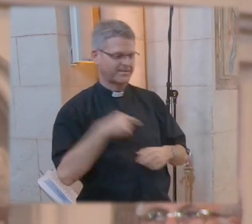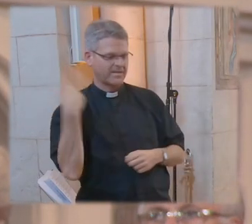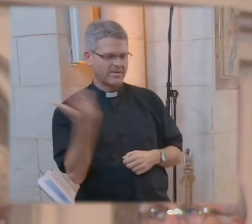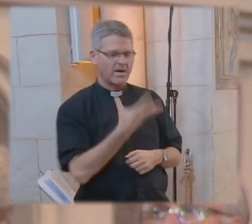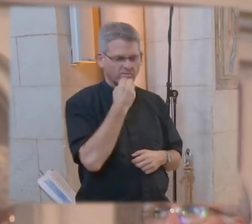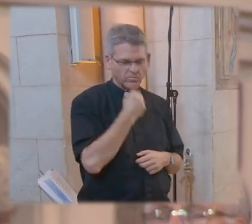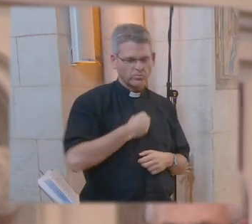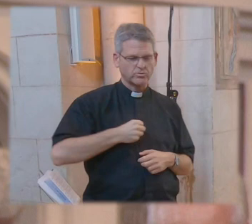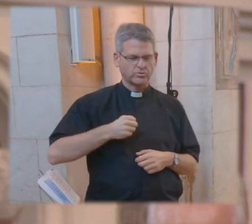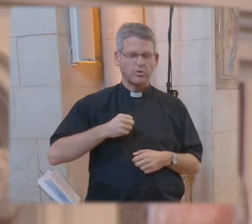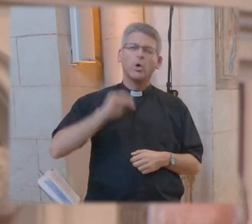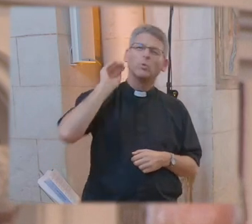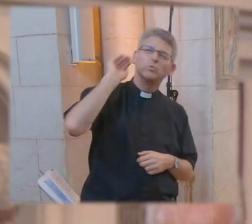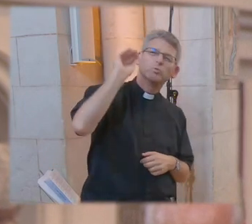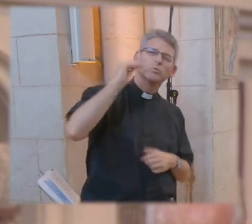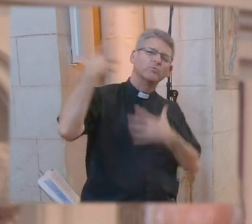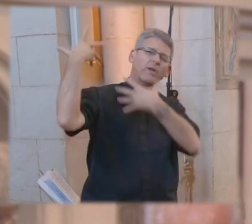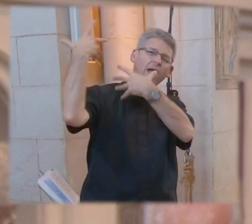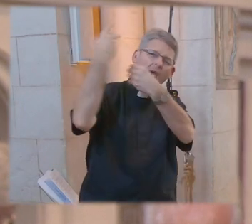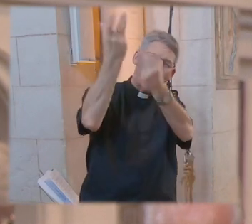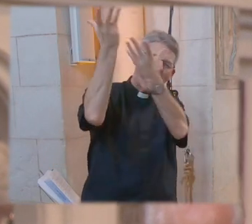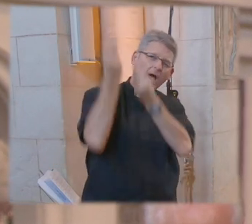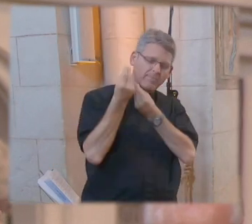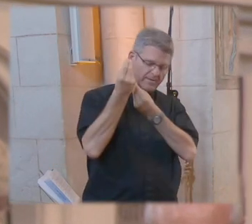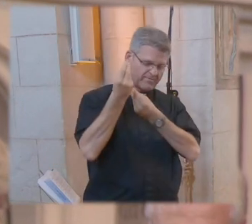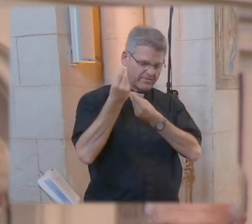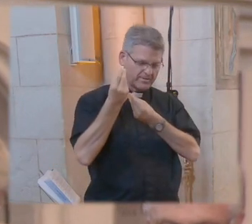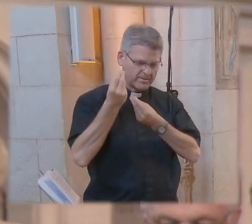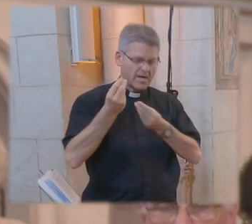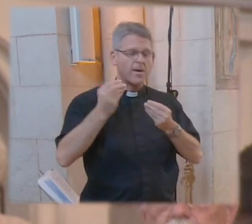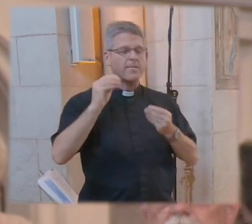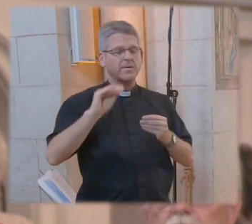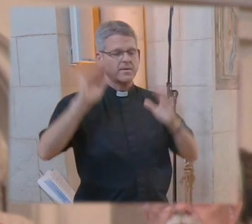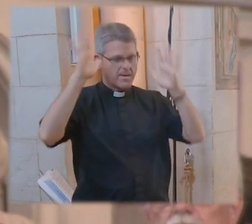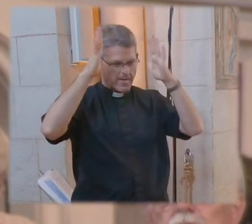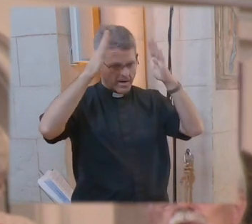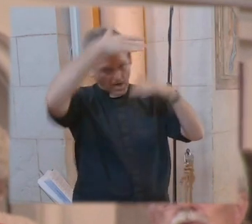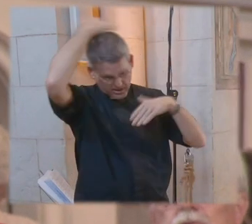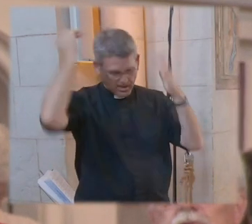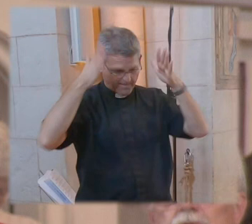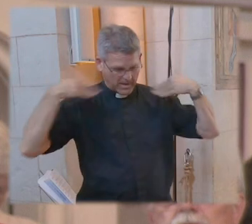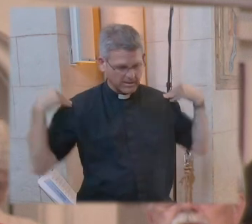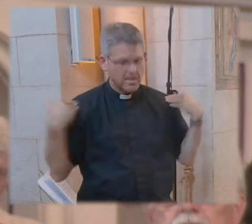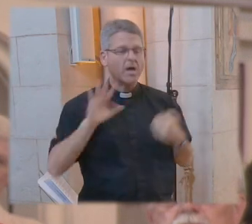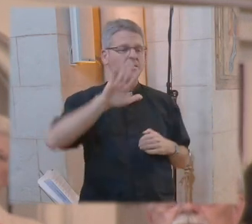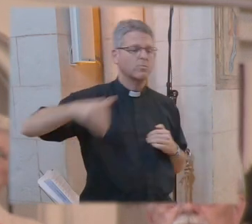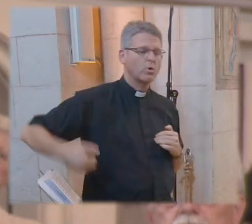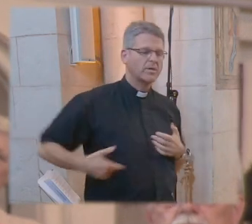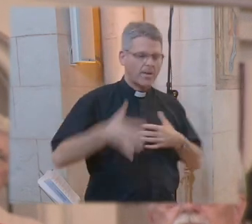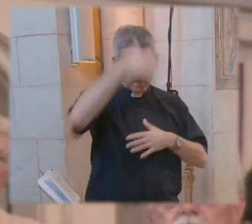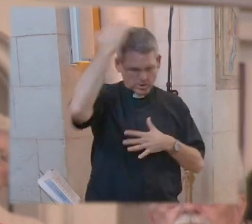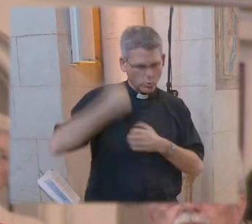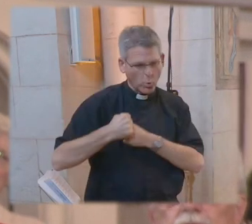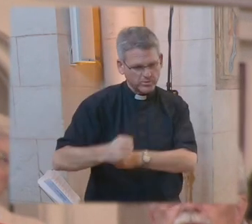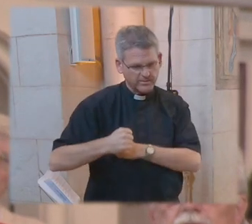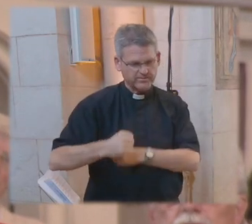Erbe erlangen mit deinen Auserwählten. Mit der seligen Jungfrau und Gottesmutter Maria, mit ihrem Bräutigam, dem heiligen